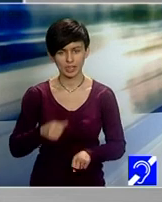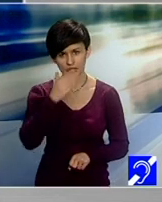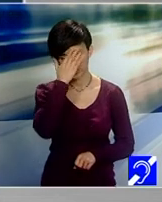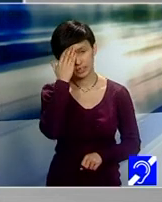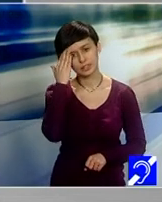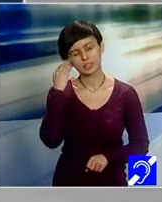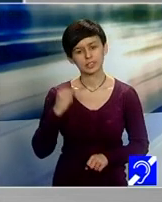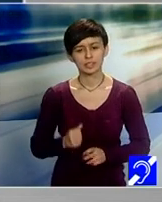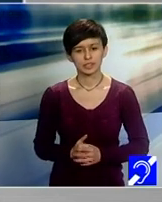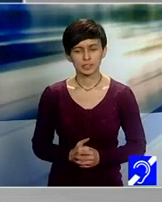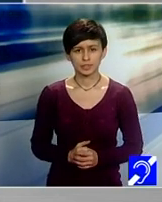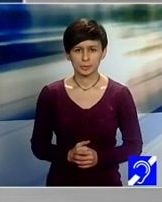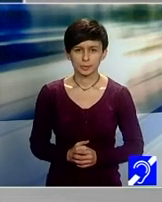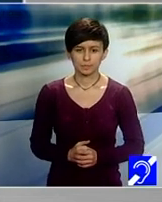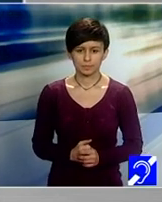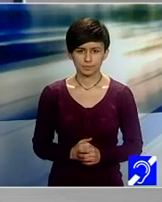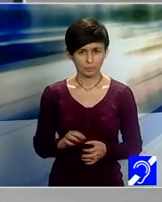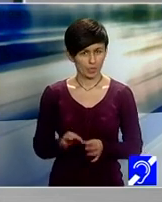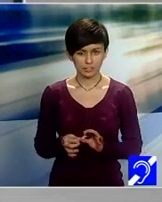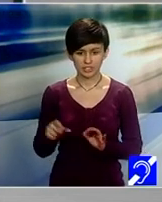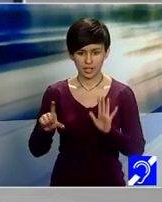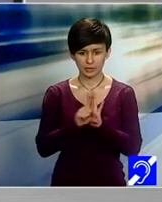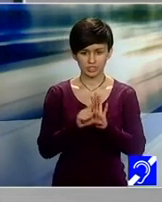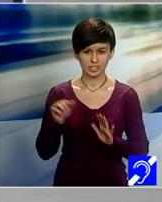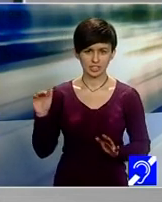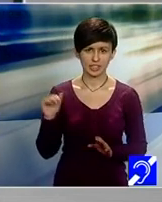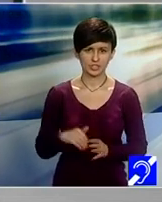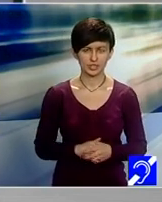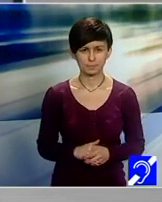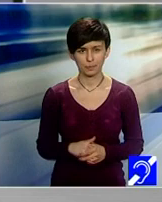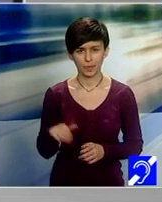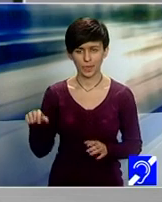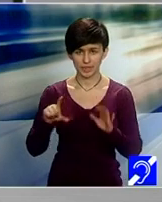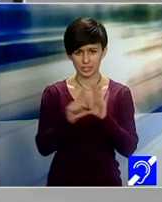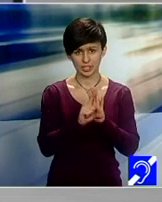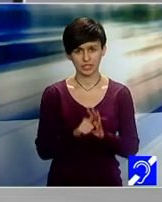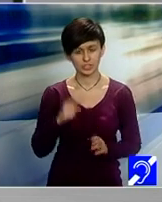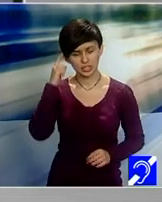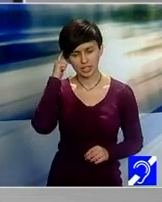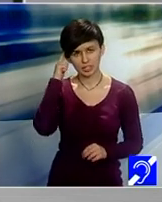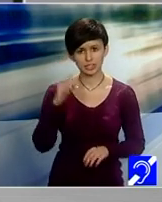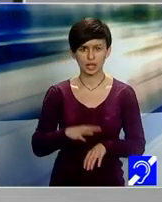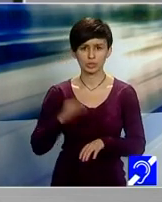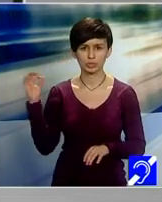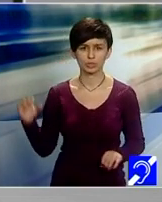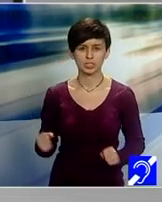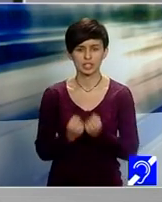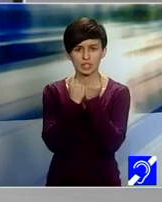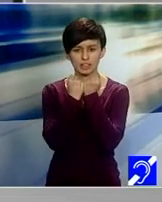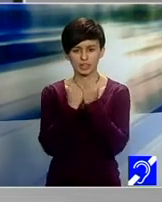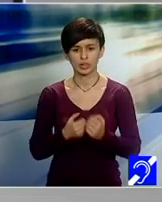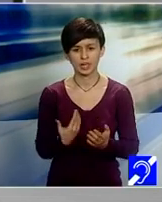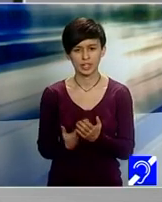înseamnă această lege? Această lege, cred eu, că a fost gândită ca o soluție salvatoare